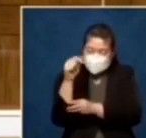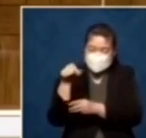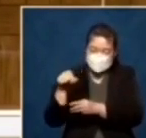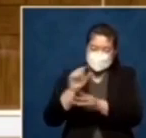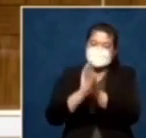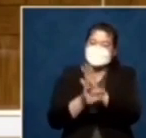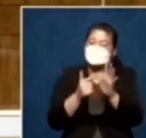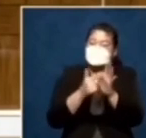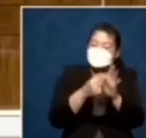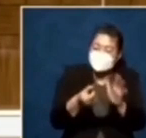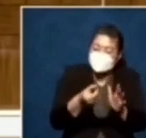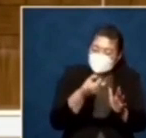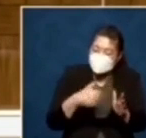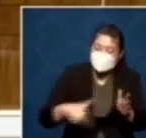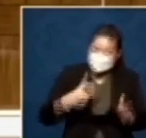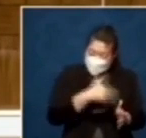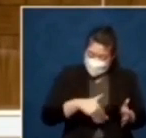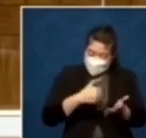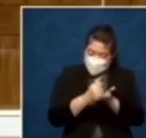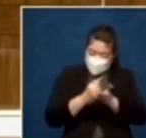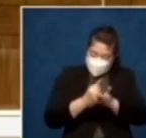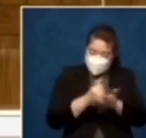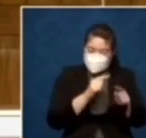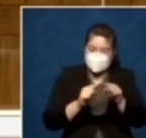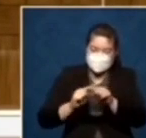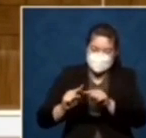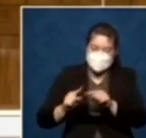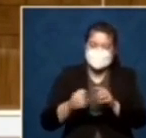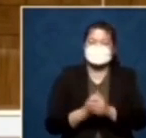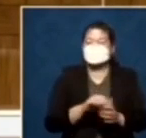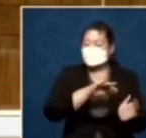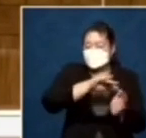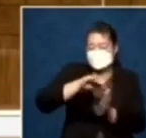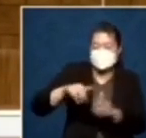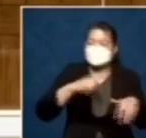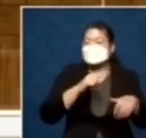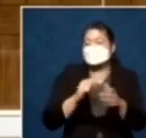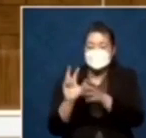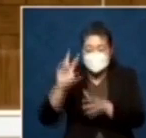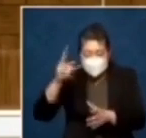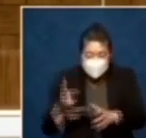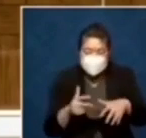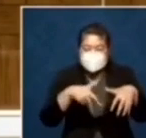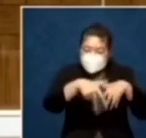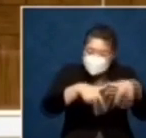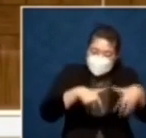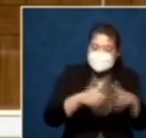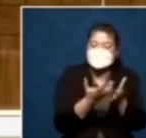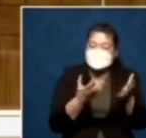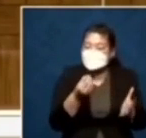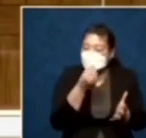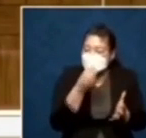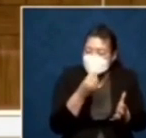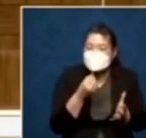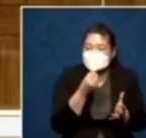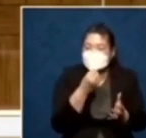ายุน้กวา 20 นการใช้ตเป็นยงไง นะ ในรลเอีดแล้วสีสันนะตอนท้ายเนี่ย รองนายกอนุทินเน